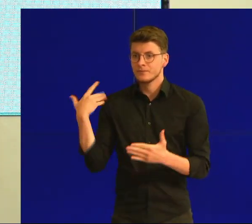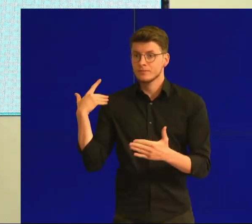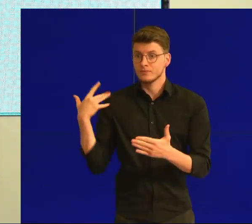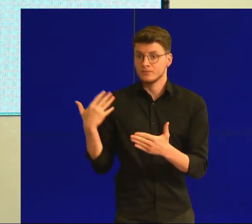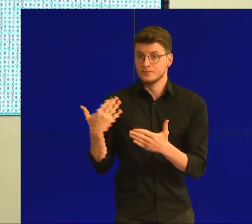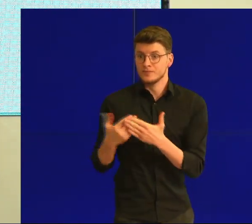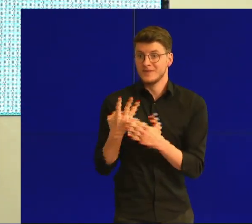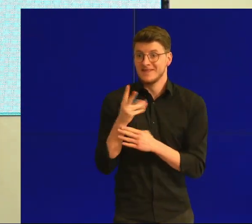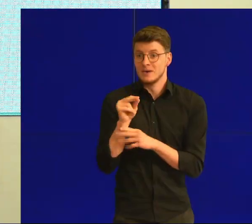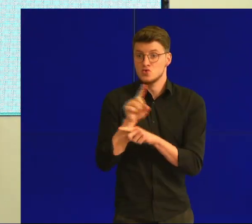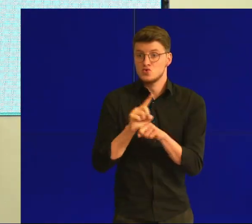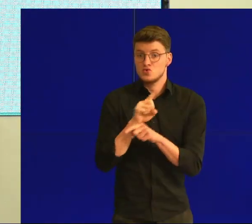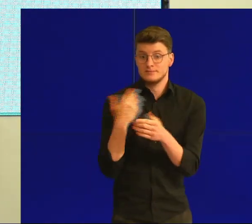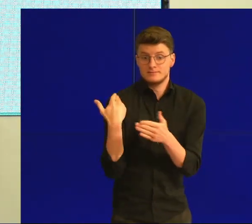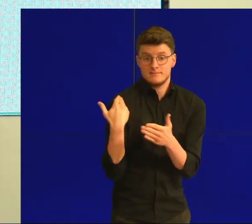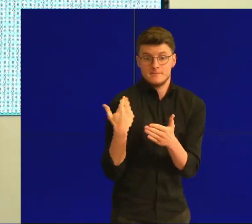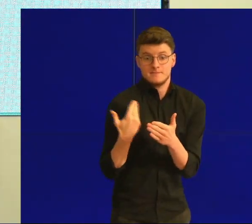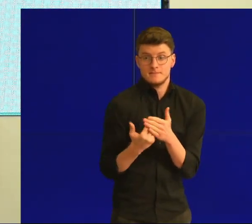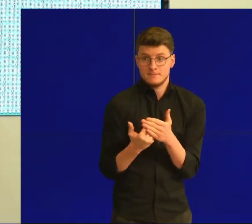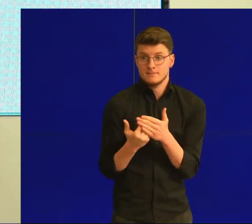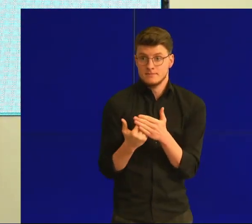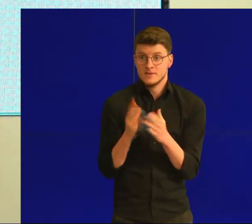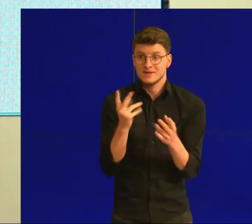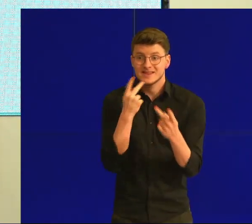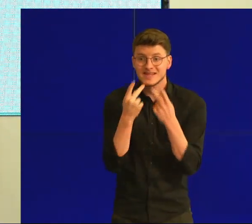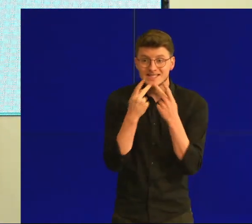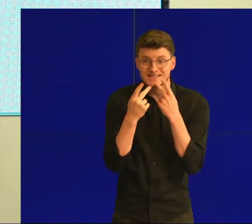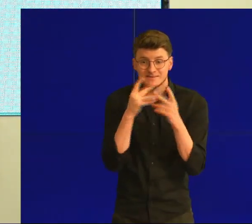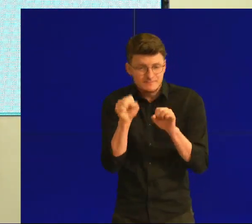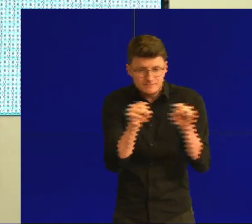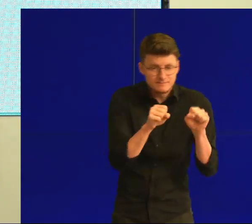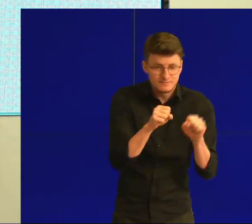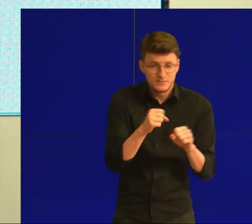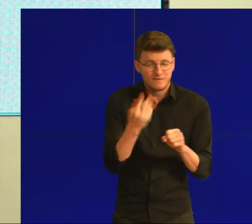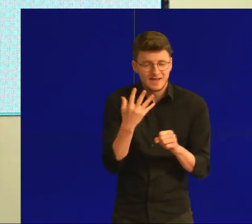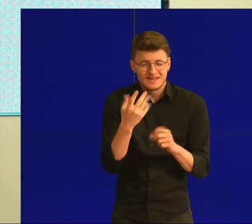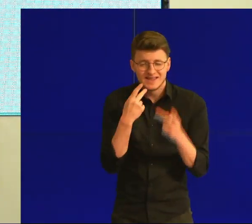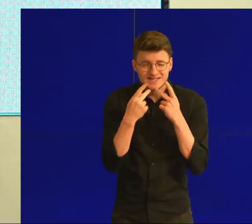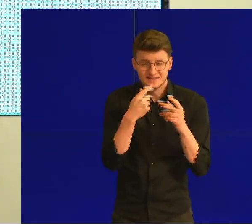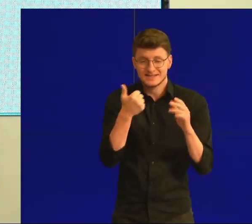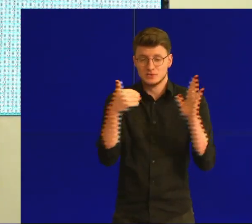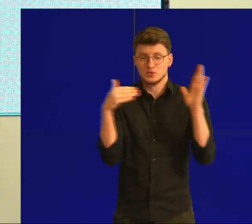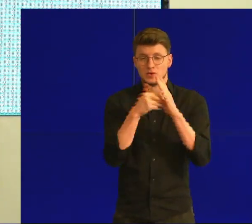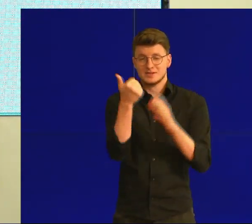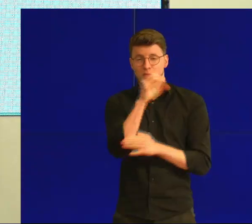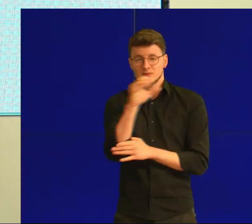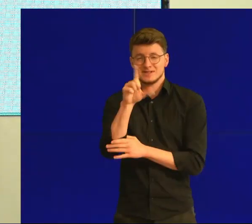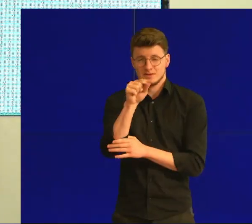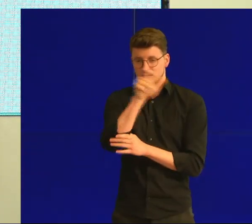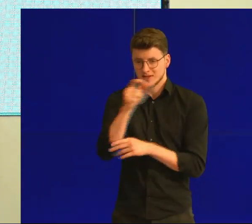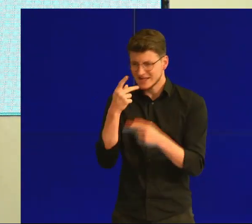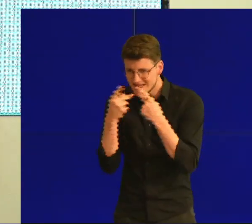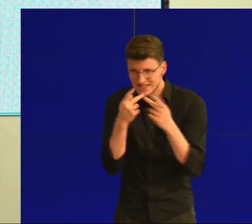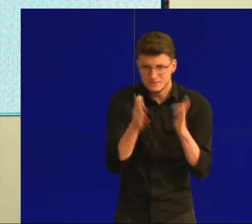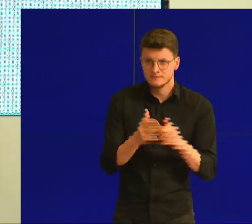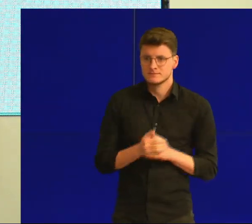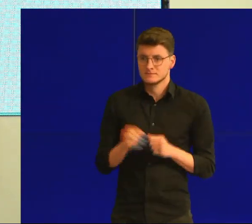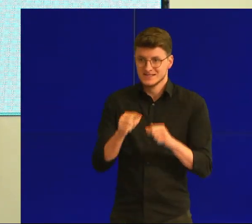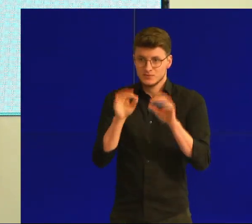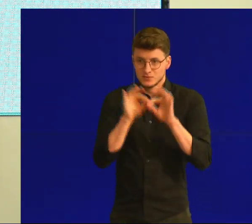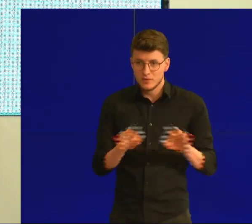total 16 deux saisons de tantine test of freedom and brain total en test mais au